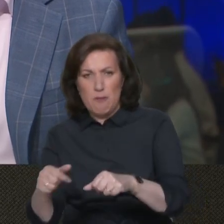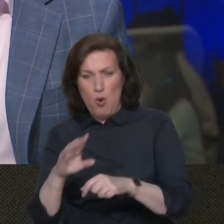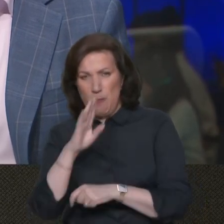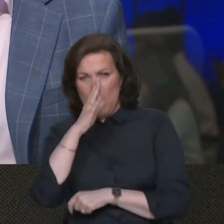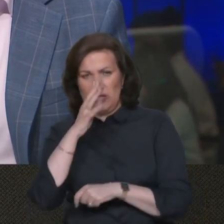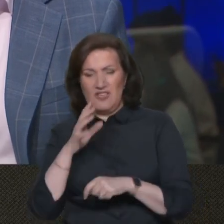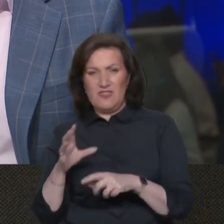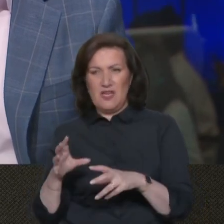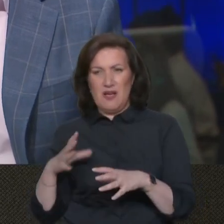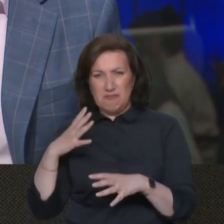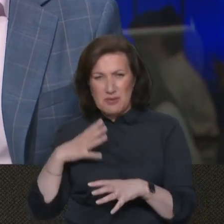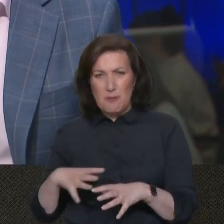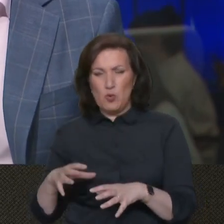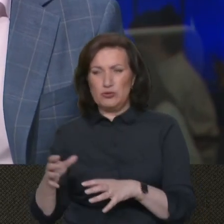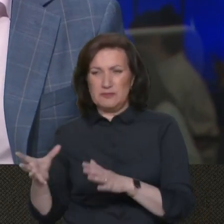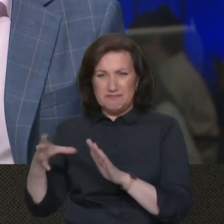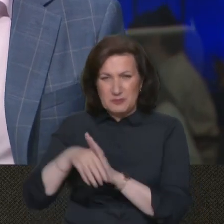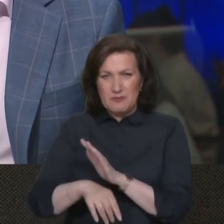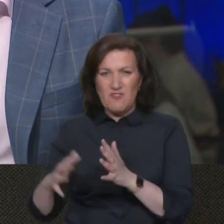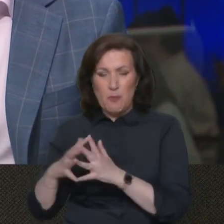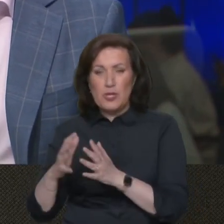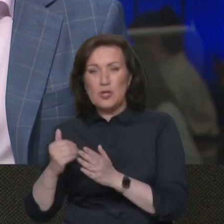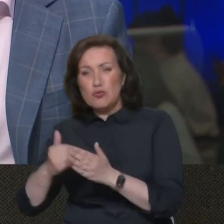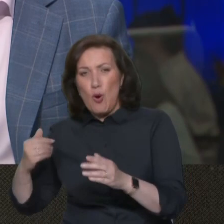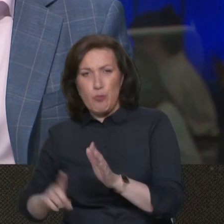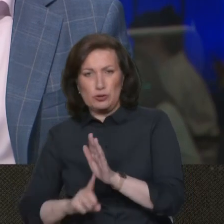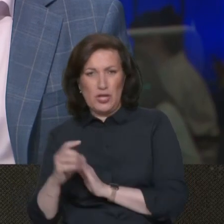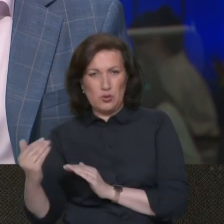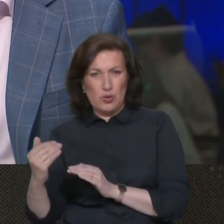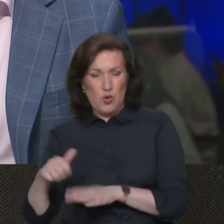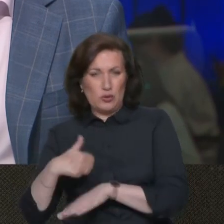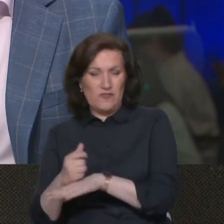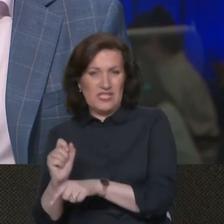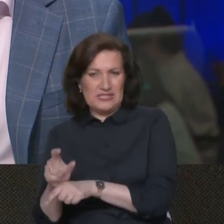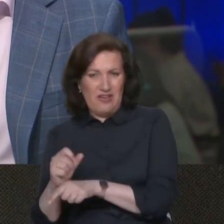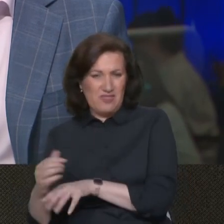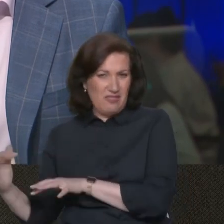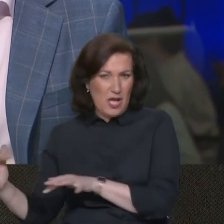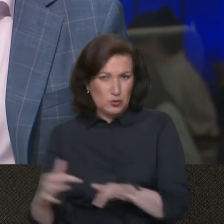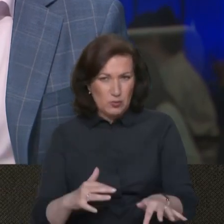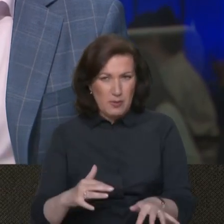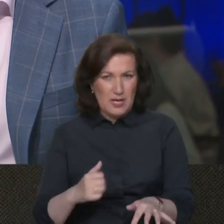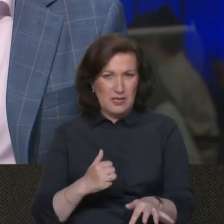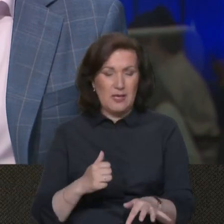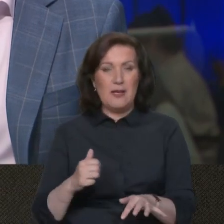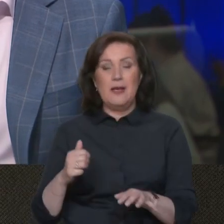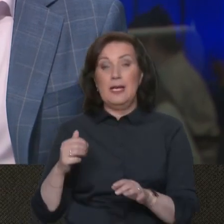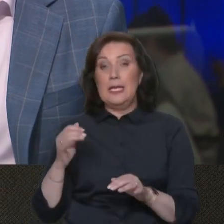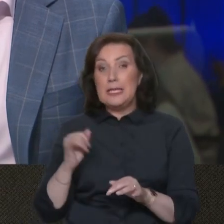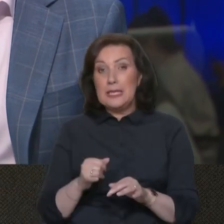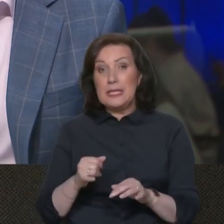вести, вводити їх в бій ще до початку, ну, власне, основних завдань наступальної операції Збройних сил противника.